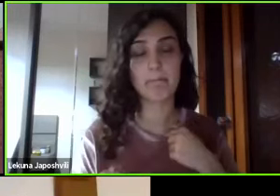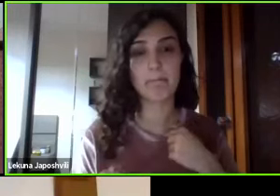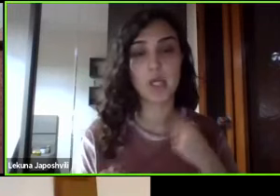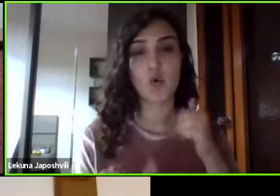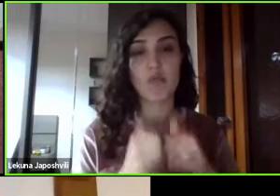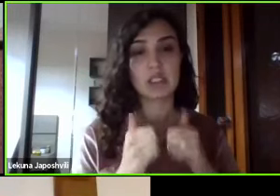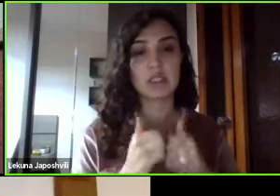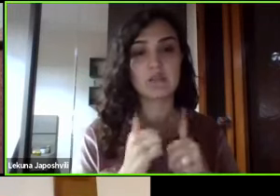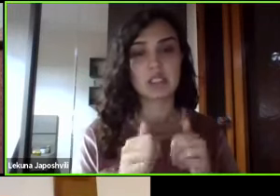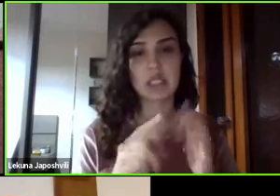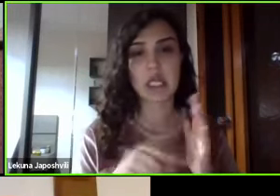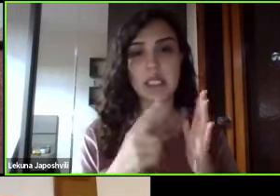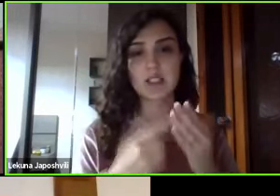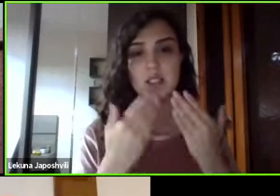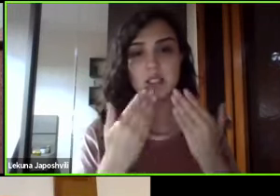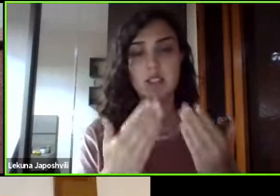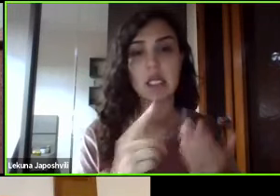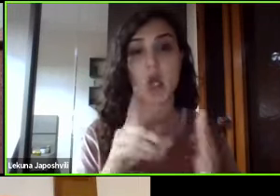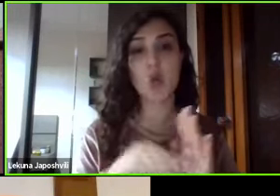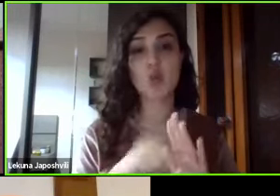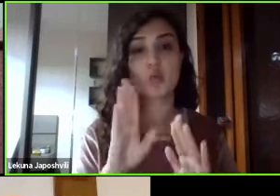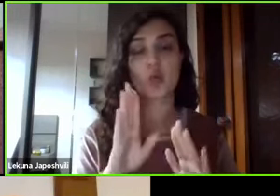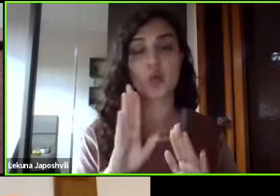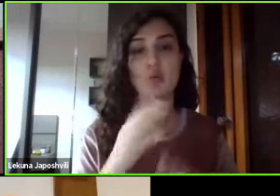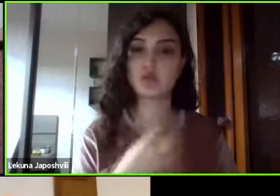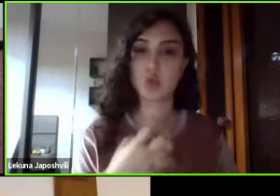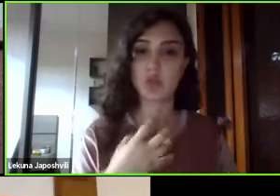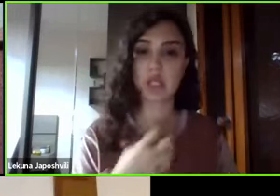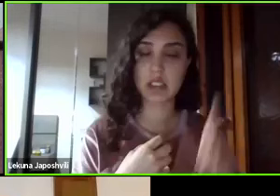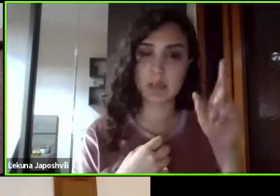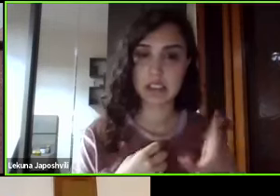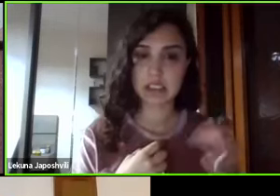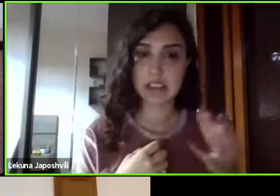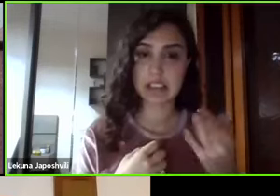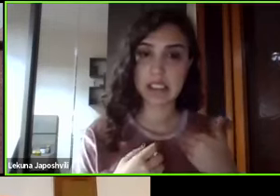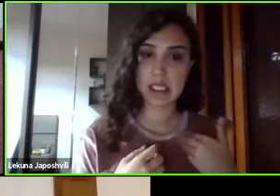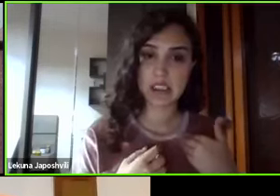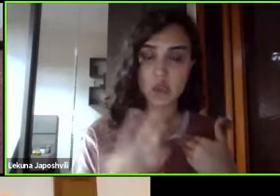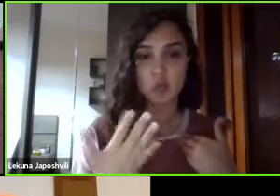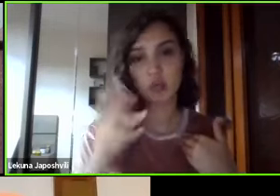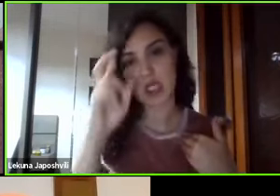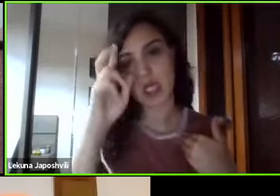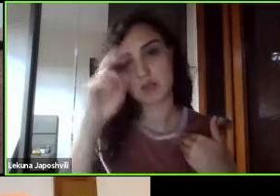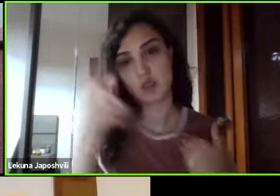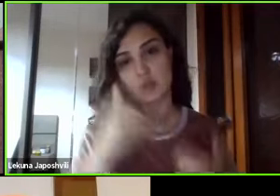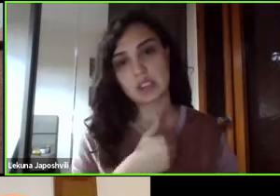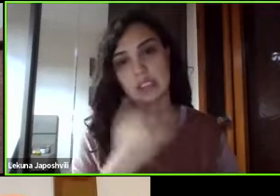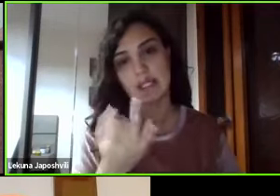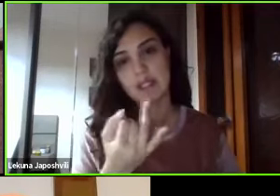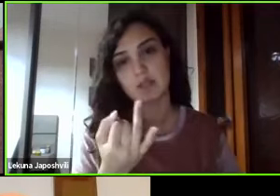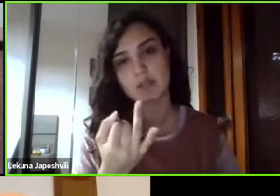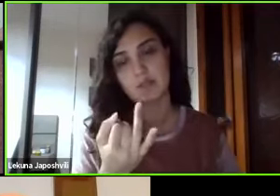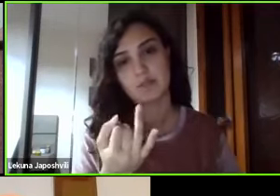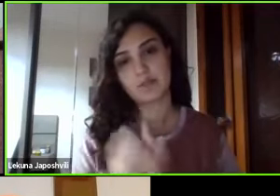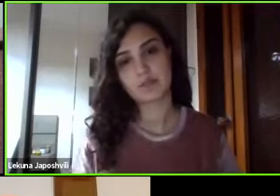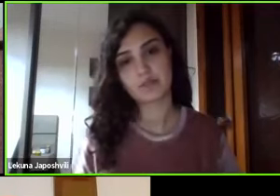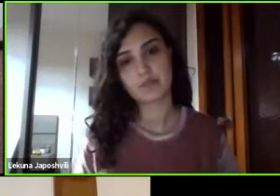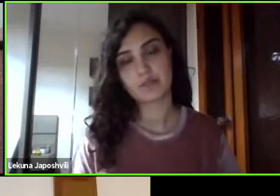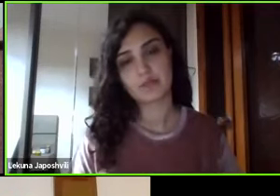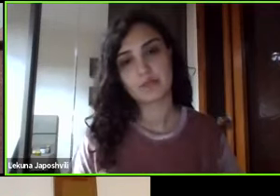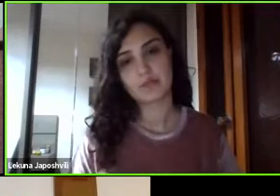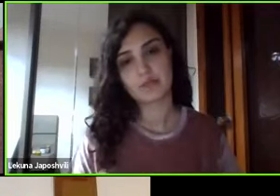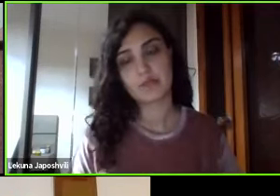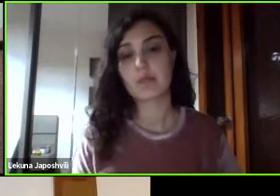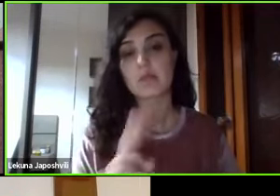ყოველთვის საკითხი აქვს, რა უფრო პრევალირებს ადამიანის ინტერესი თუ სახელმწიფოს ინტერესი, მაგრამ მე არ ფიქრობ,